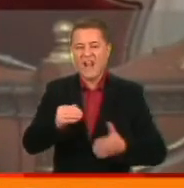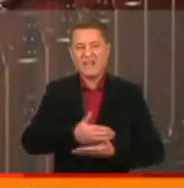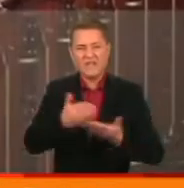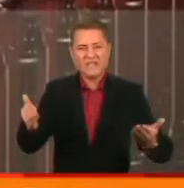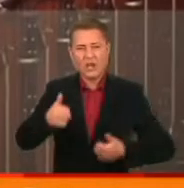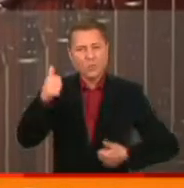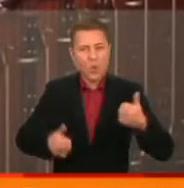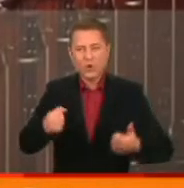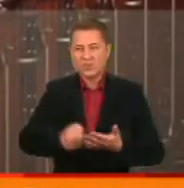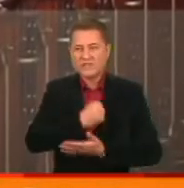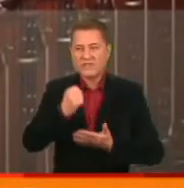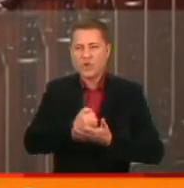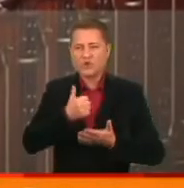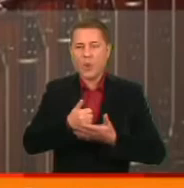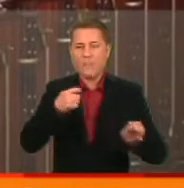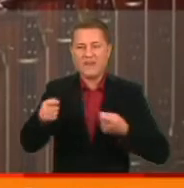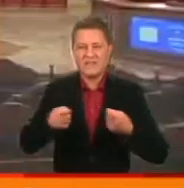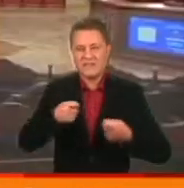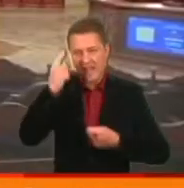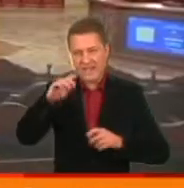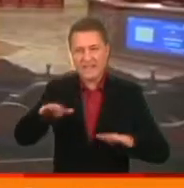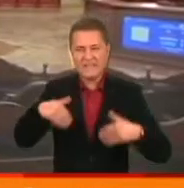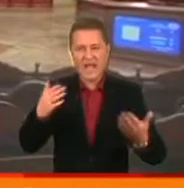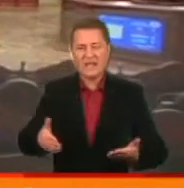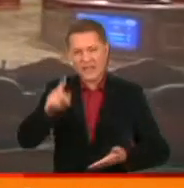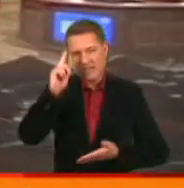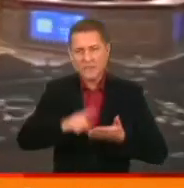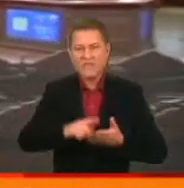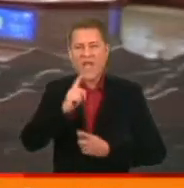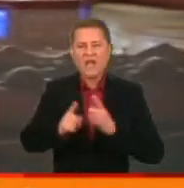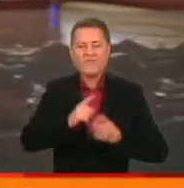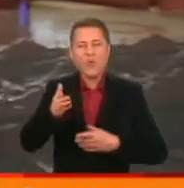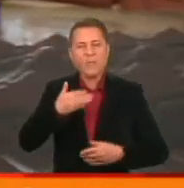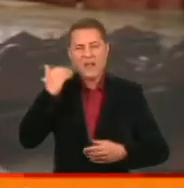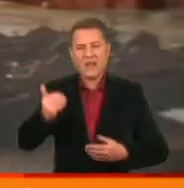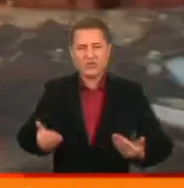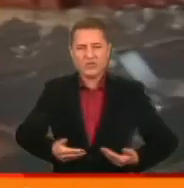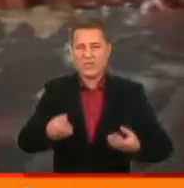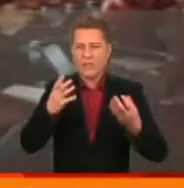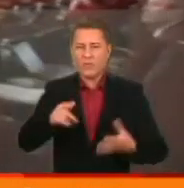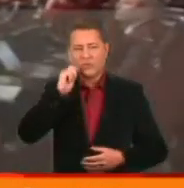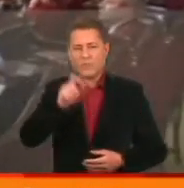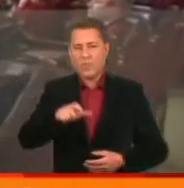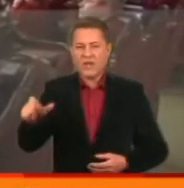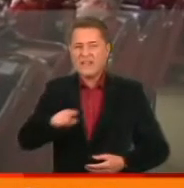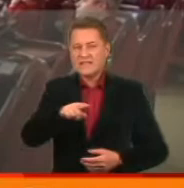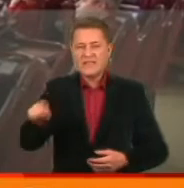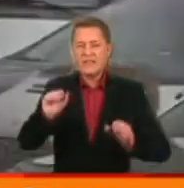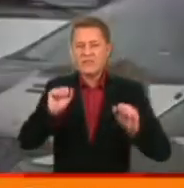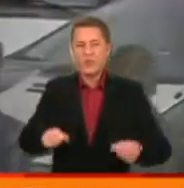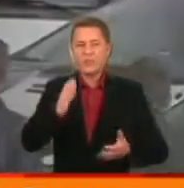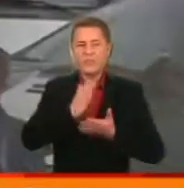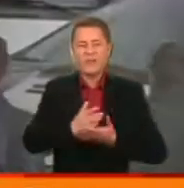конкурсі, а затверджуватиме президент. Ініціатори запевняються, реформа також полегшить життя простим українцям, бо ж тепер ті зможуть перебувати на слуханнях